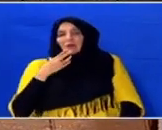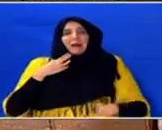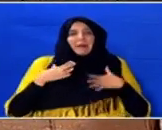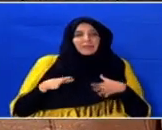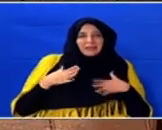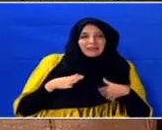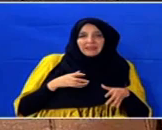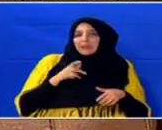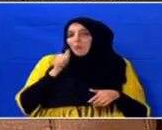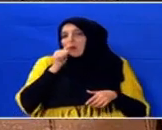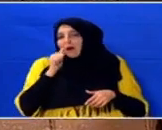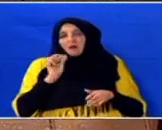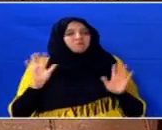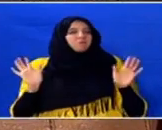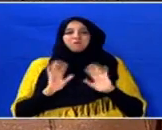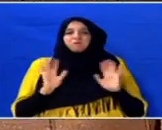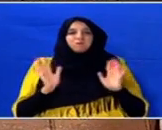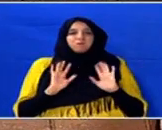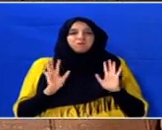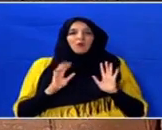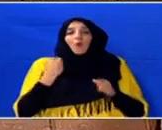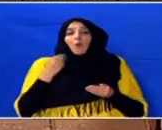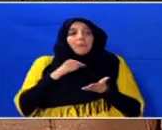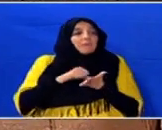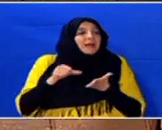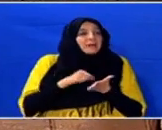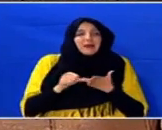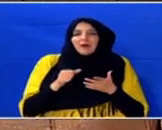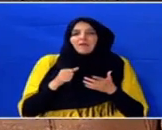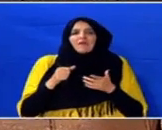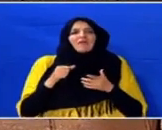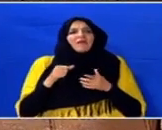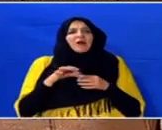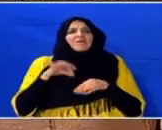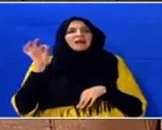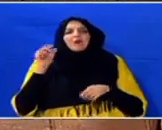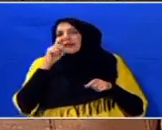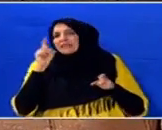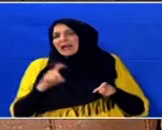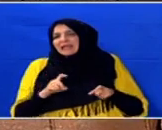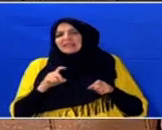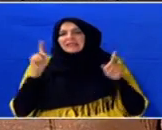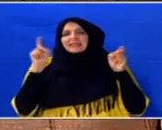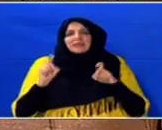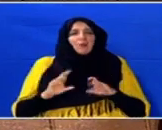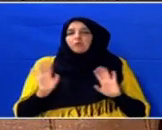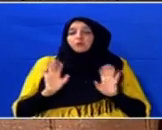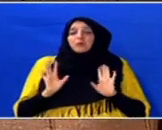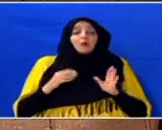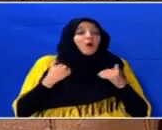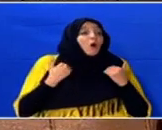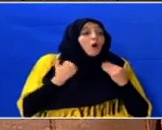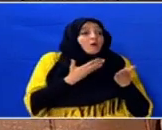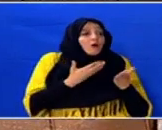في اللباس أو في دفع أو تسديد فواتير الكهرباء أو الغاز، يتقلص منها، تقدم